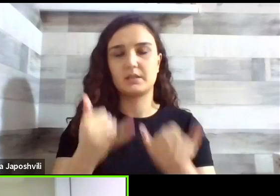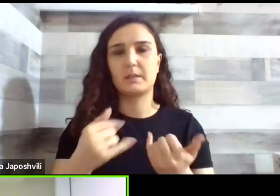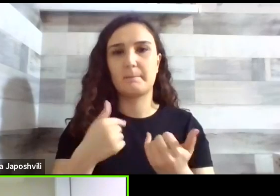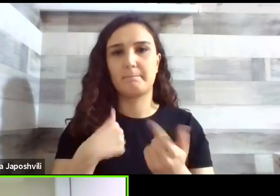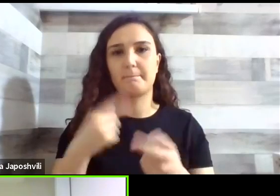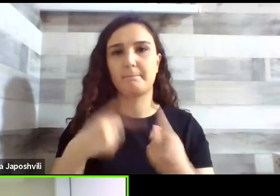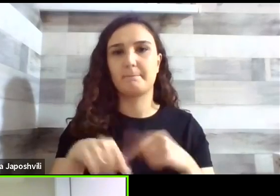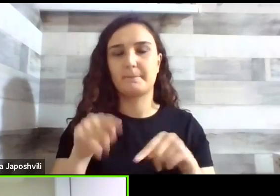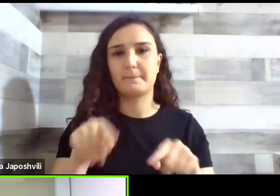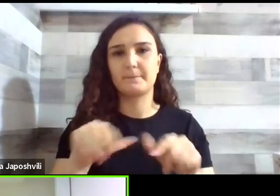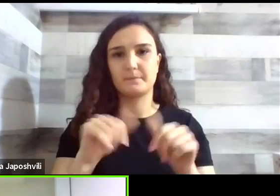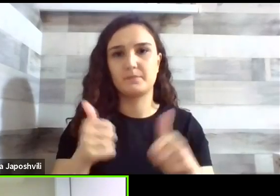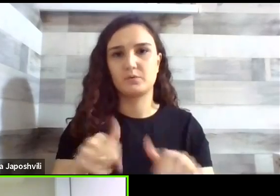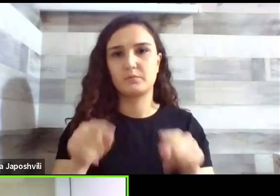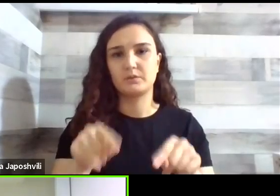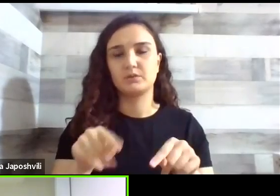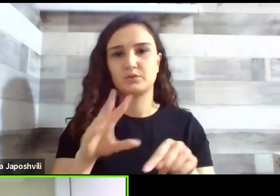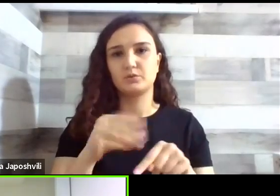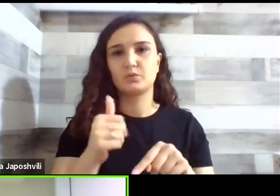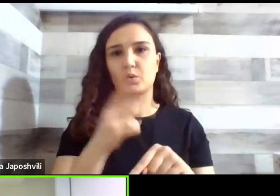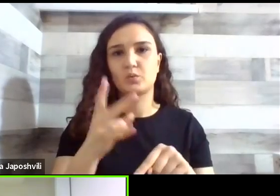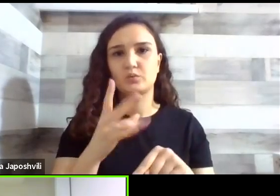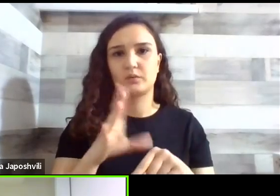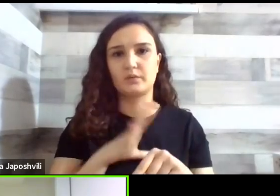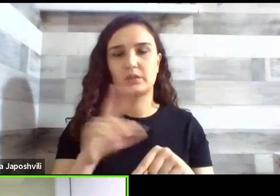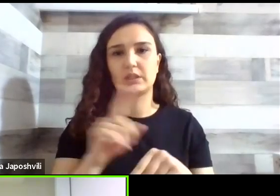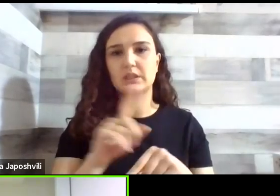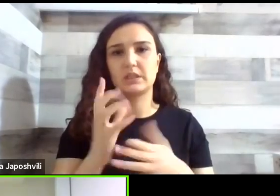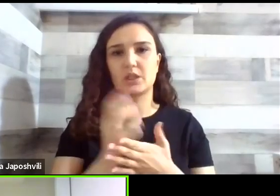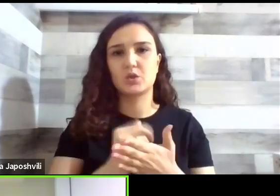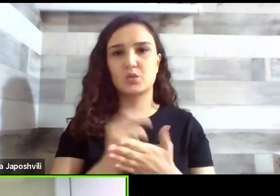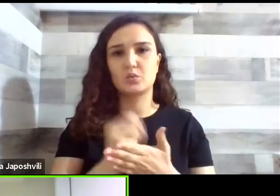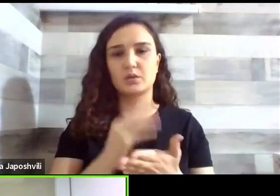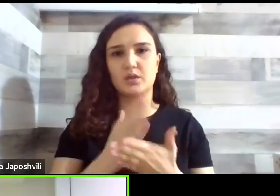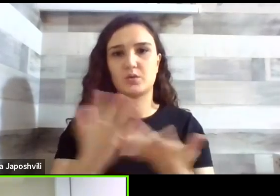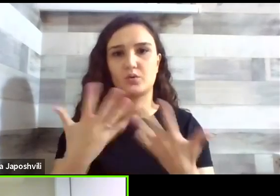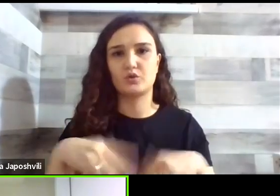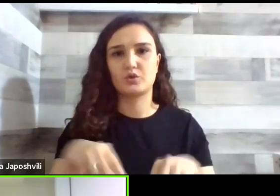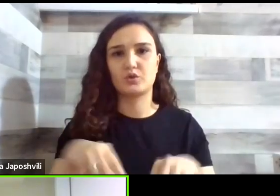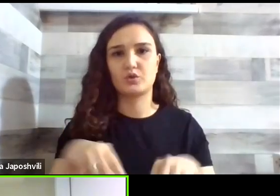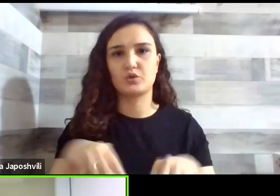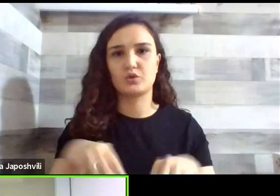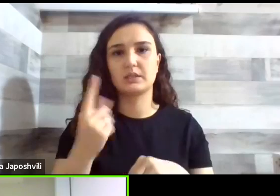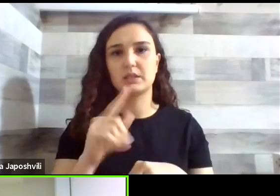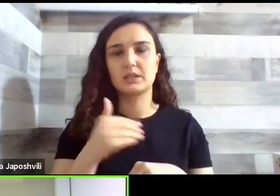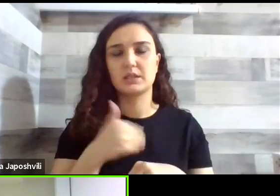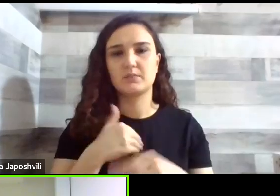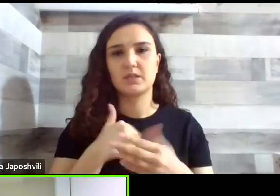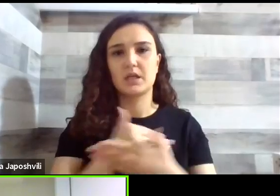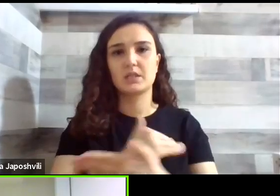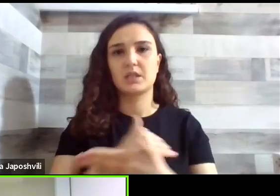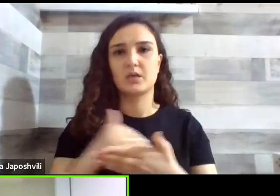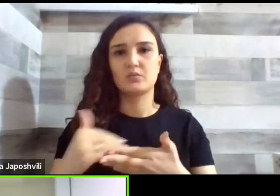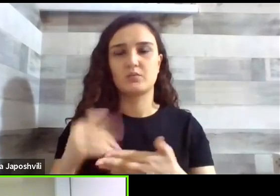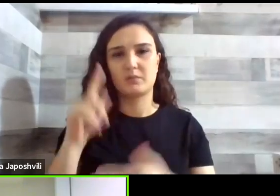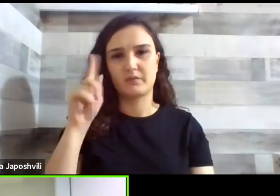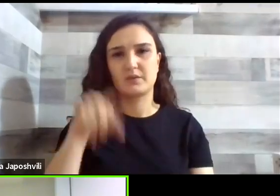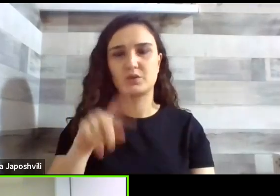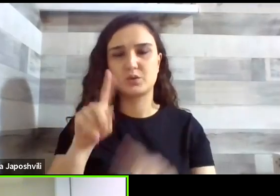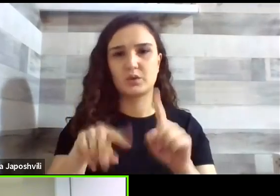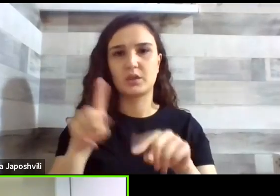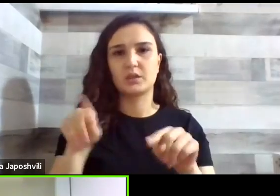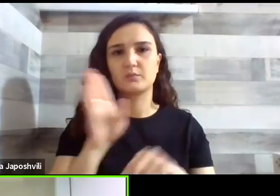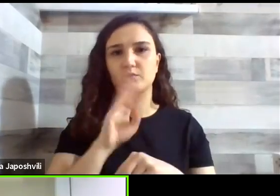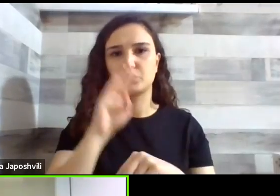ამ ფორმატში ხო როგორ გავიდე რისი რესურსი აქვს ოჯახს და ერთი რაზეც ხაზი მინდა გავუსვა თუმცა ვიცი რომ ზოგიერთი მშობლის